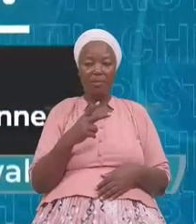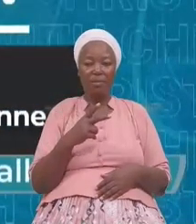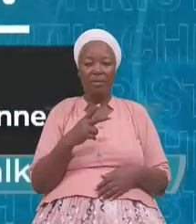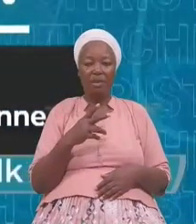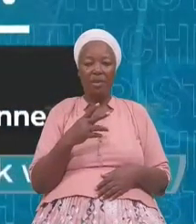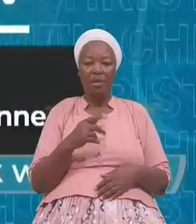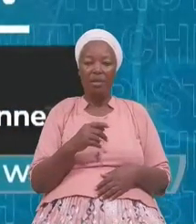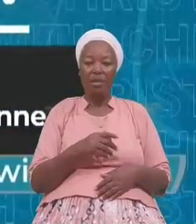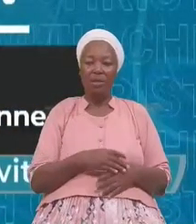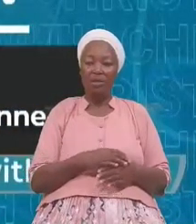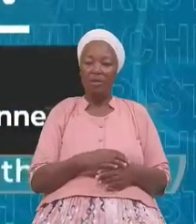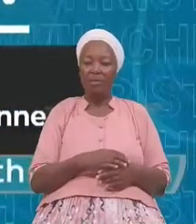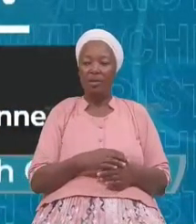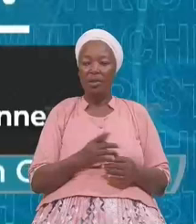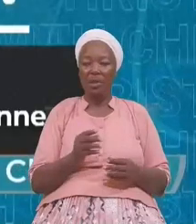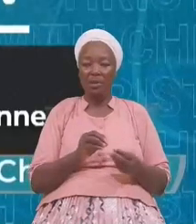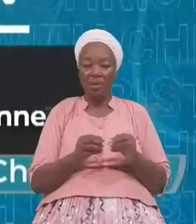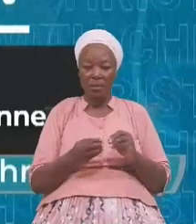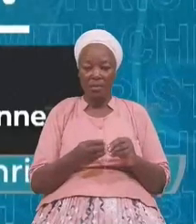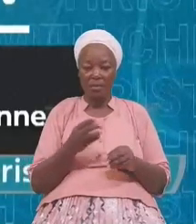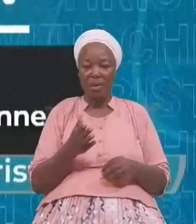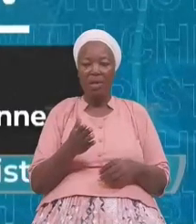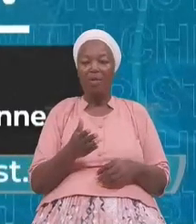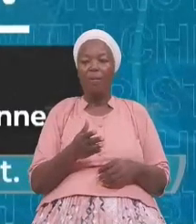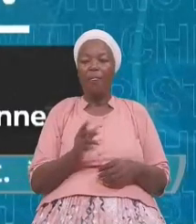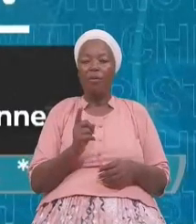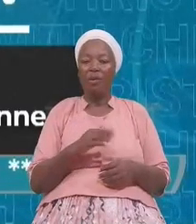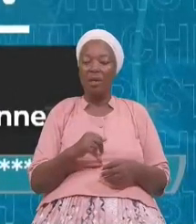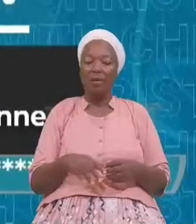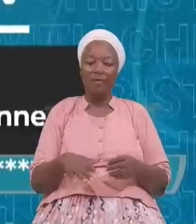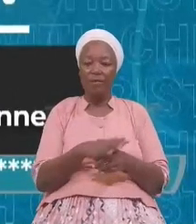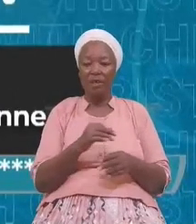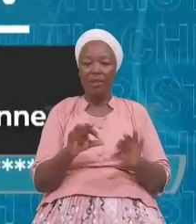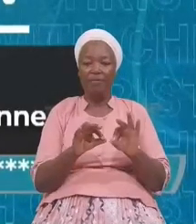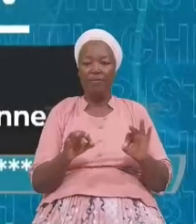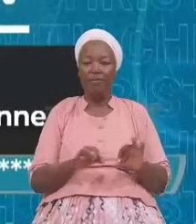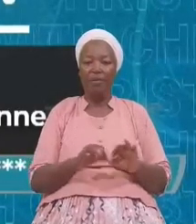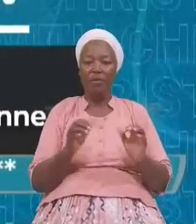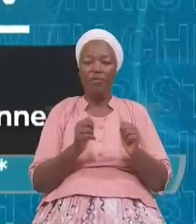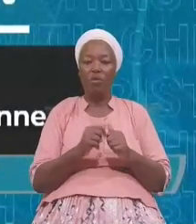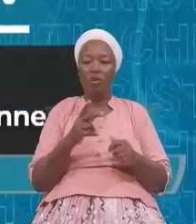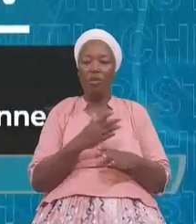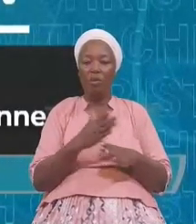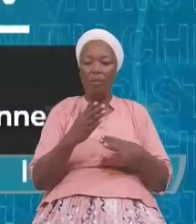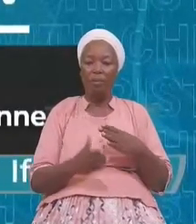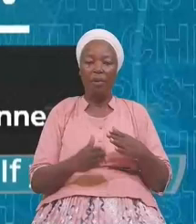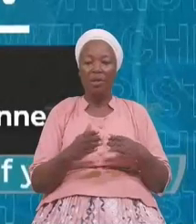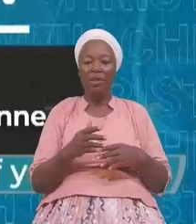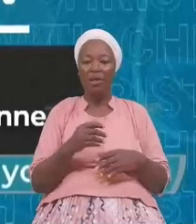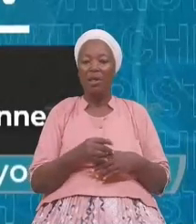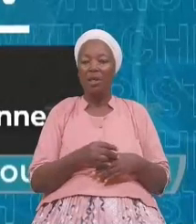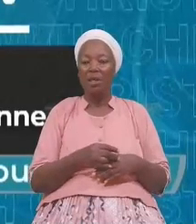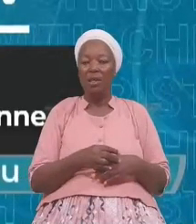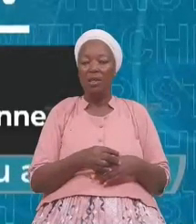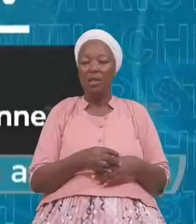qui s'affiche ou un numéro que vous pouvez appeler ou bien le lien sur lequel vous pouvez cliquer et il y a un formulaire